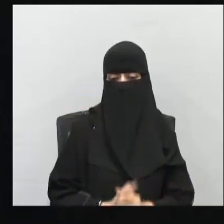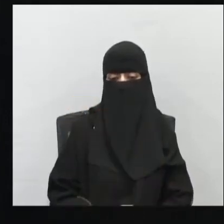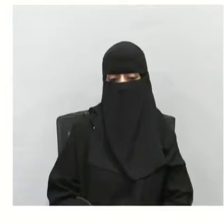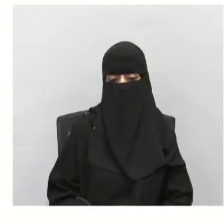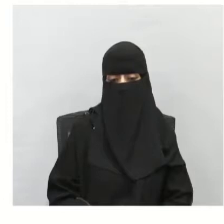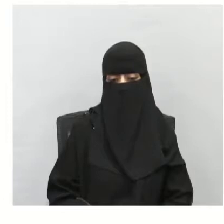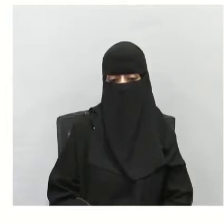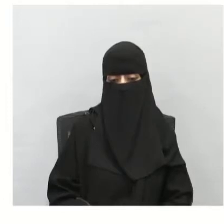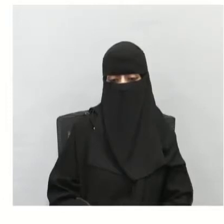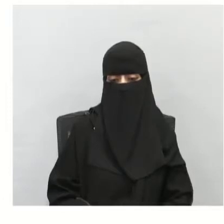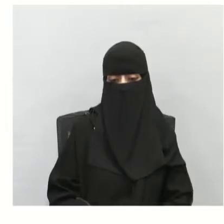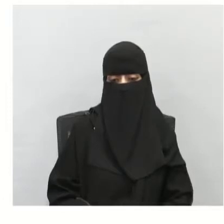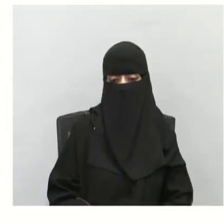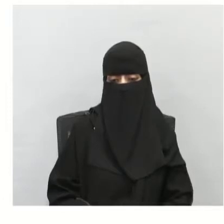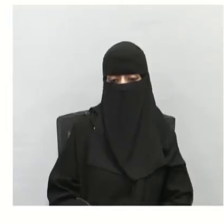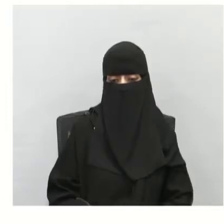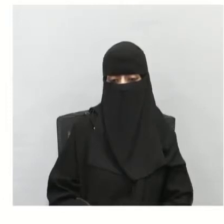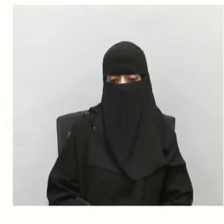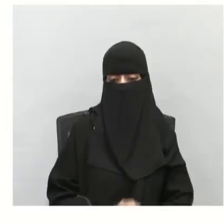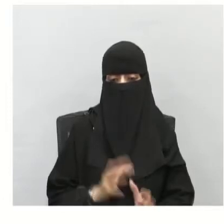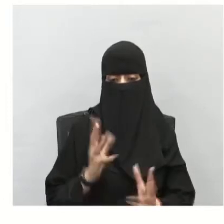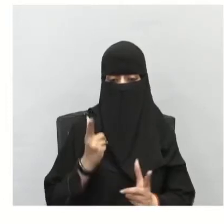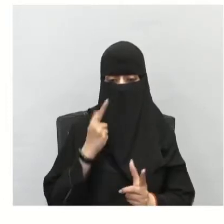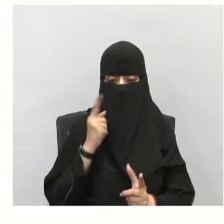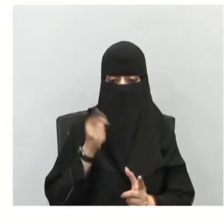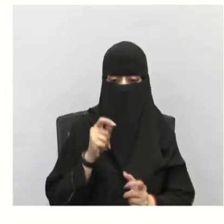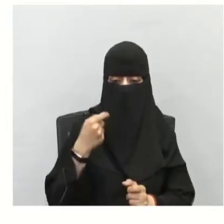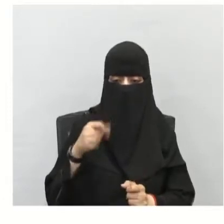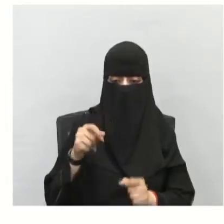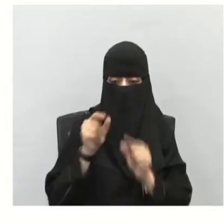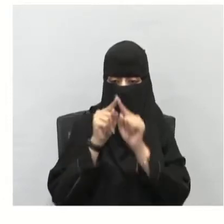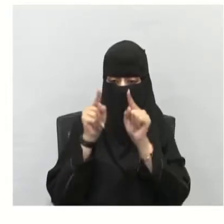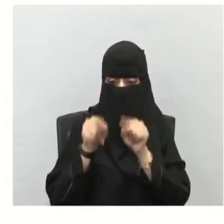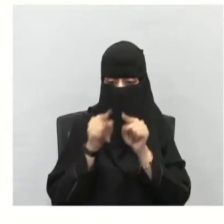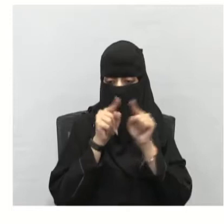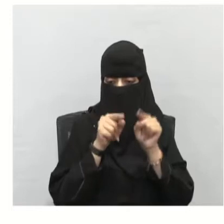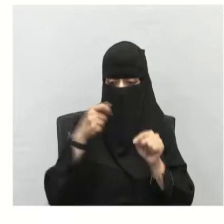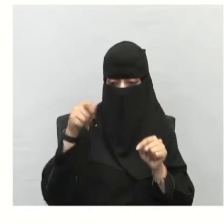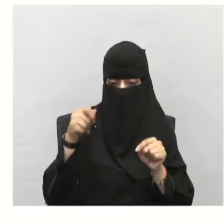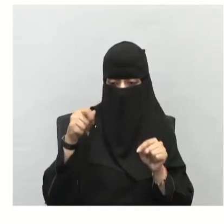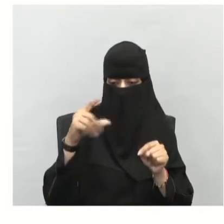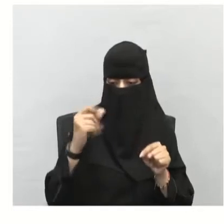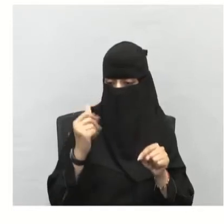يلا، كيف سأتوصل إلى كم ورقة نقدية من فئة 10؟